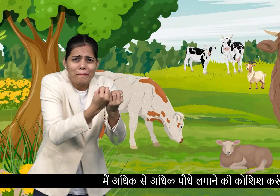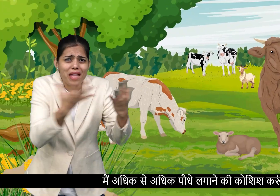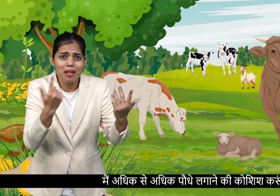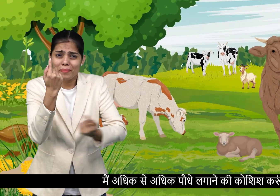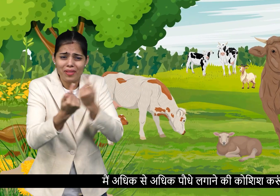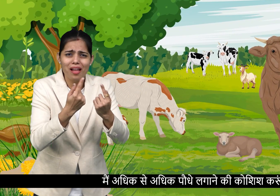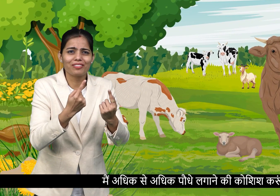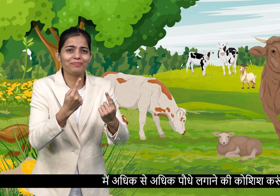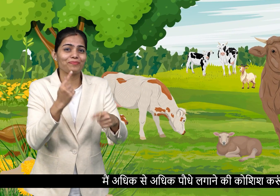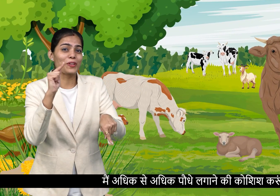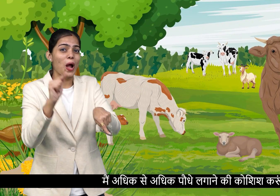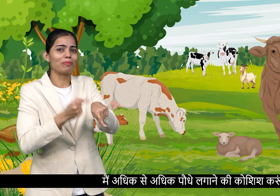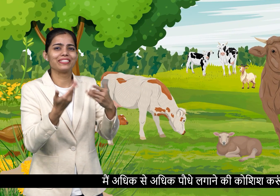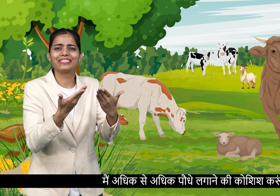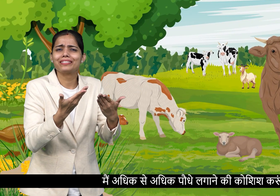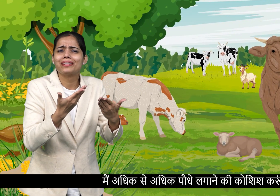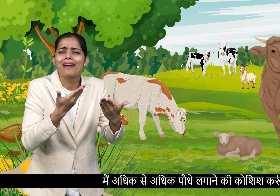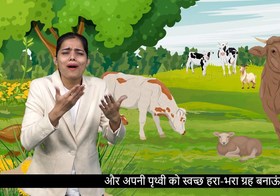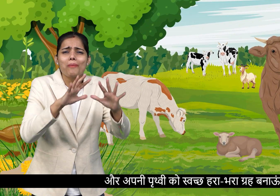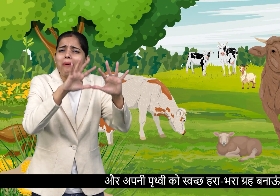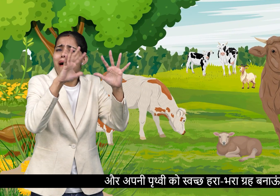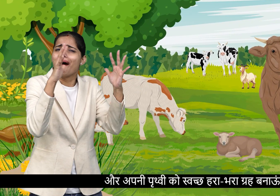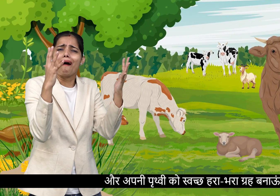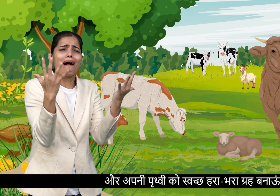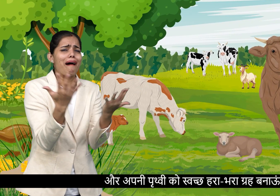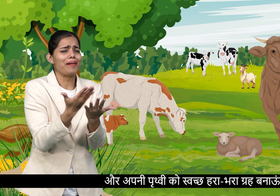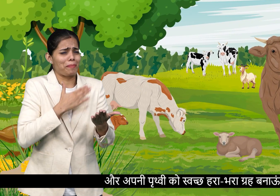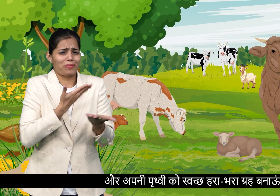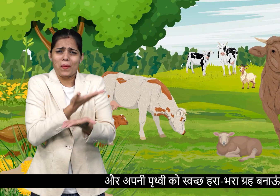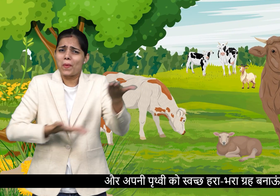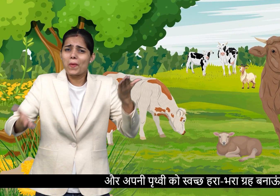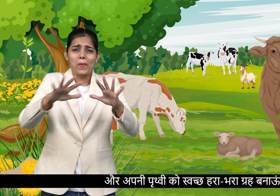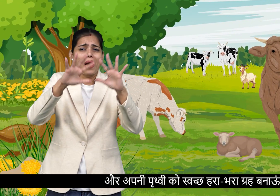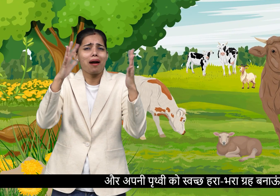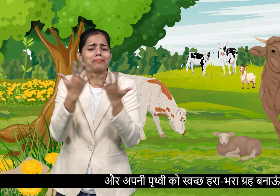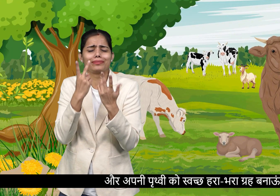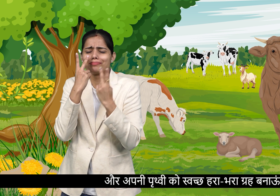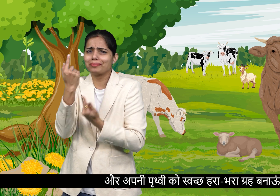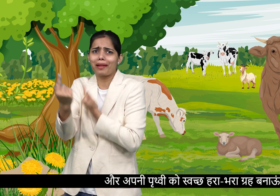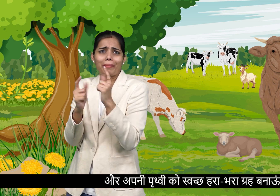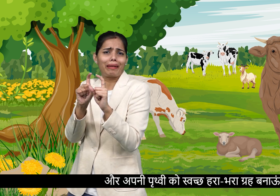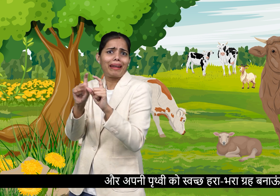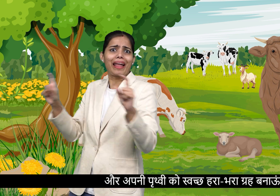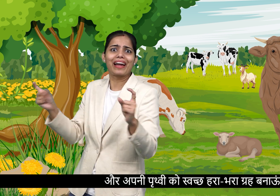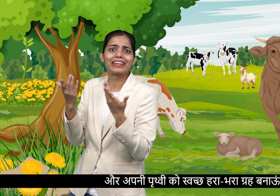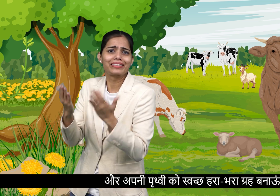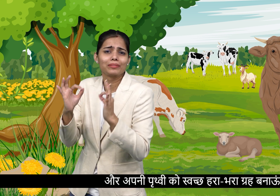मैं अधिक से अधिक पौधे लगाने की कोशिश करूंगा और अपनी पृथ्वी को स्वच्छ, हरा भरा ग्रह बनाऊंगा।